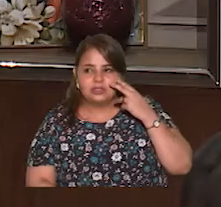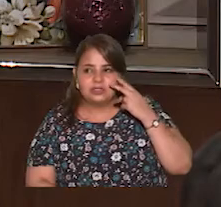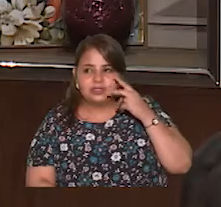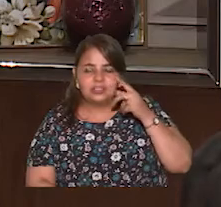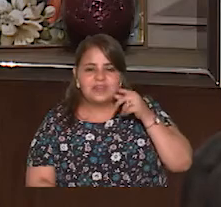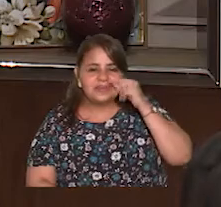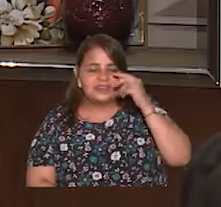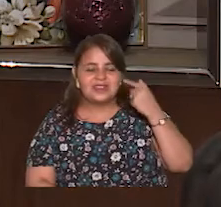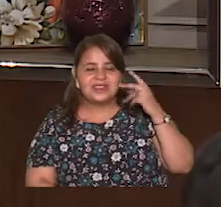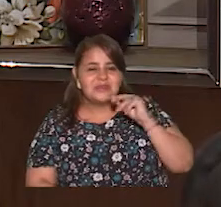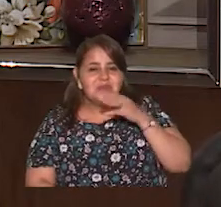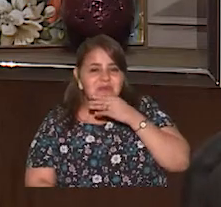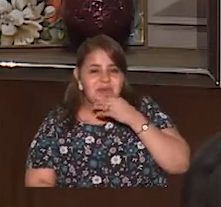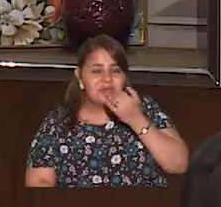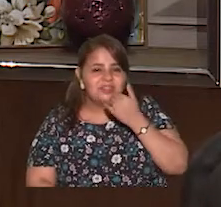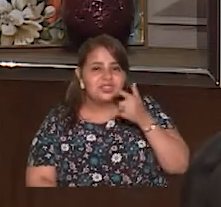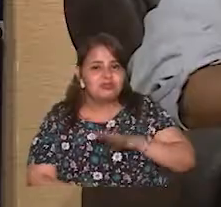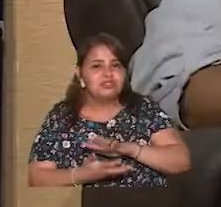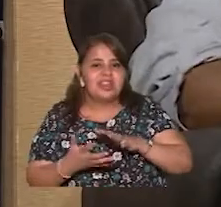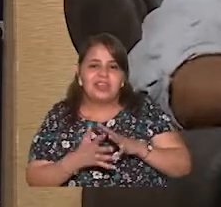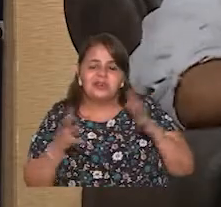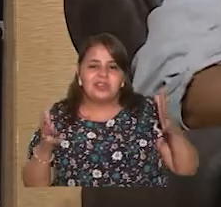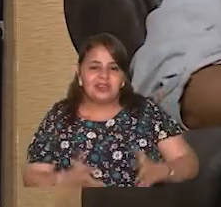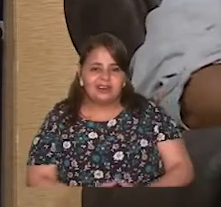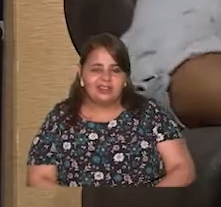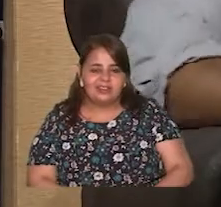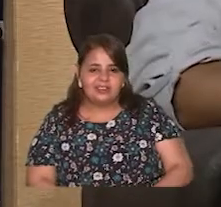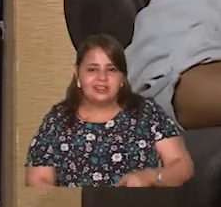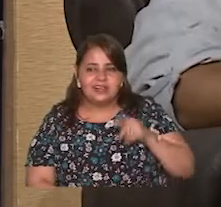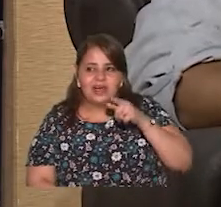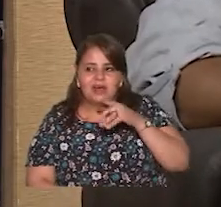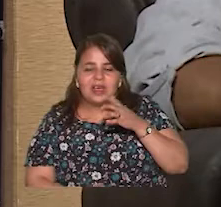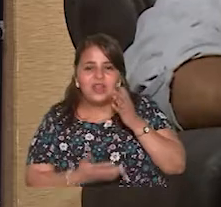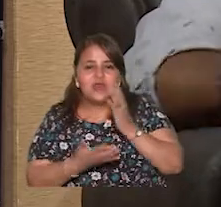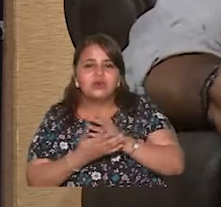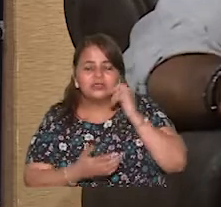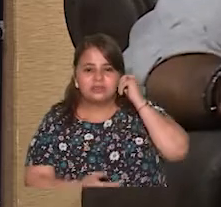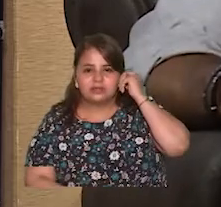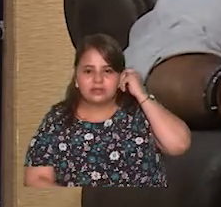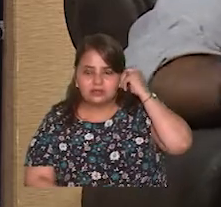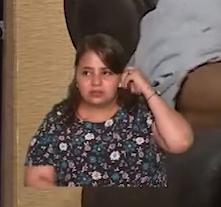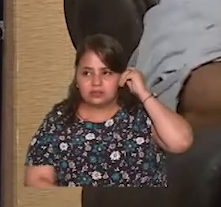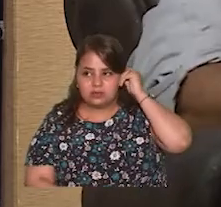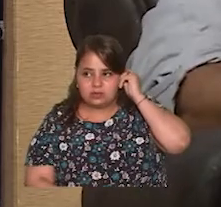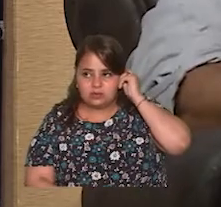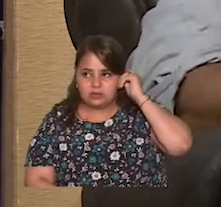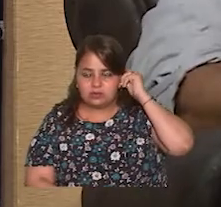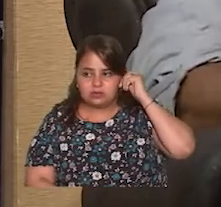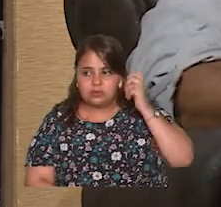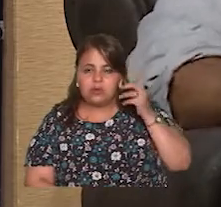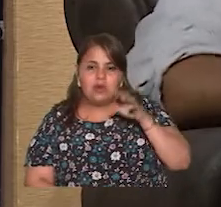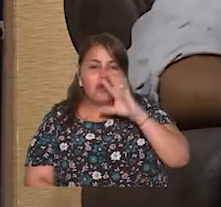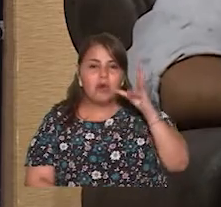ما لقيتش اللي زي بابا. يعني انا ما انا بقى انا بقى انا بقى يا ريت اعمل النص دوت. انا بحاول، احنا كلنا بنجتهد، مفيش حد وصل